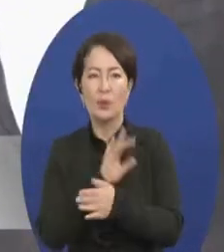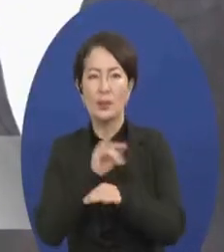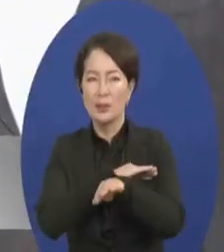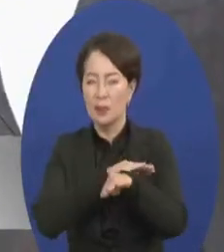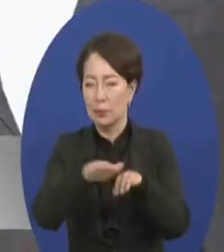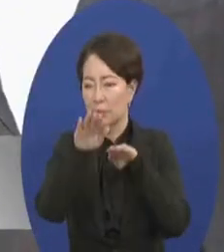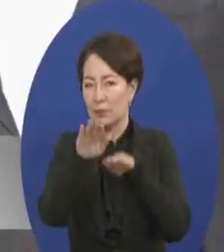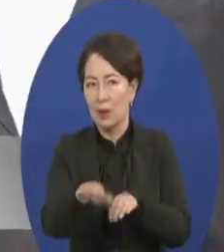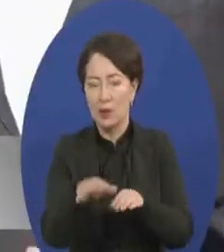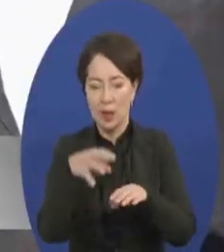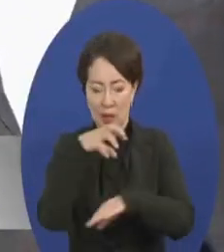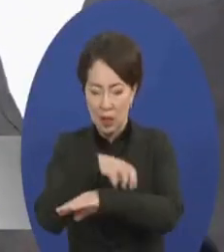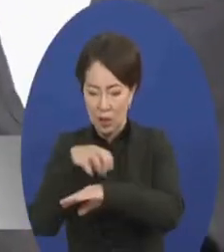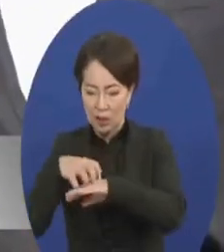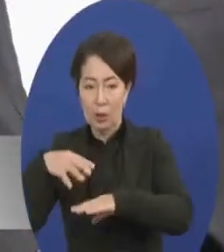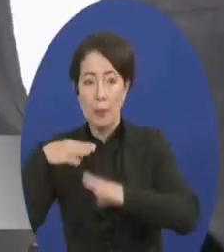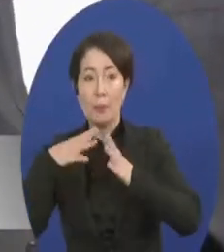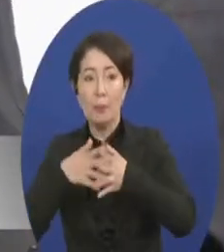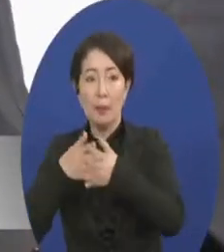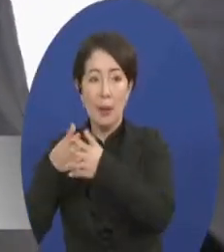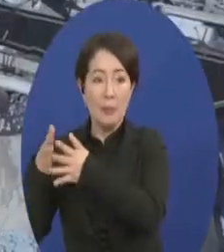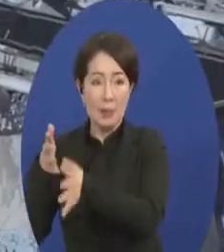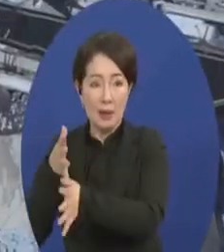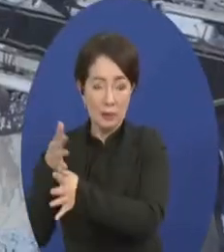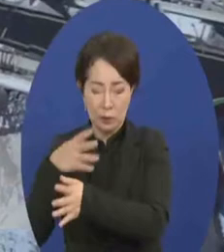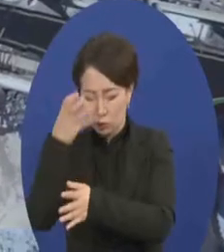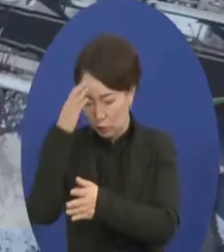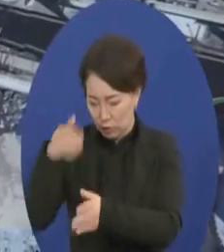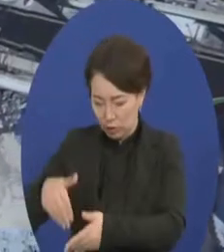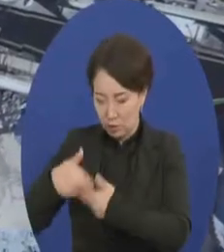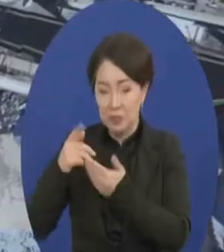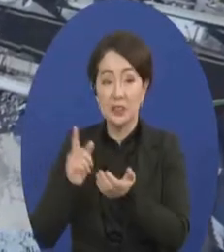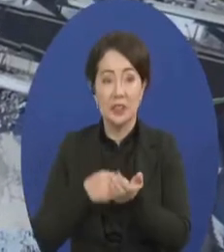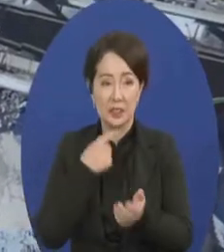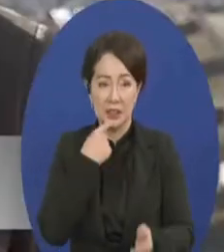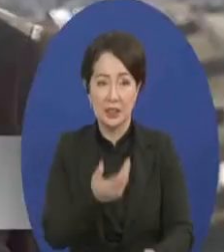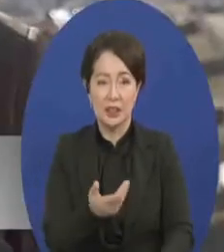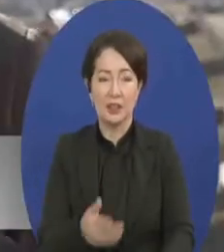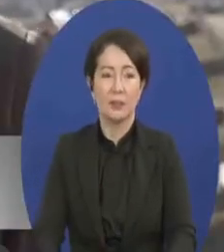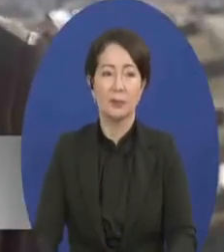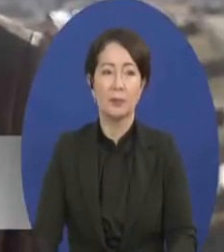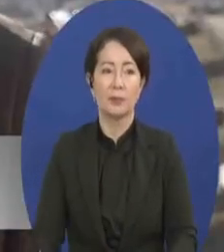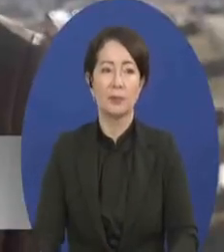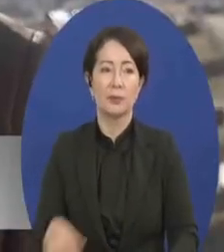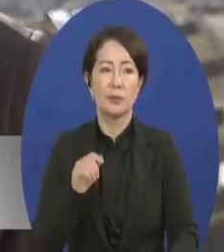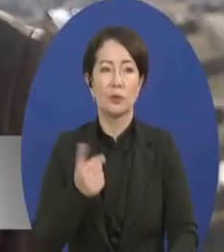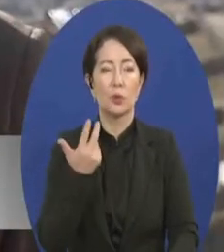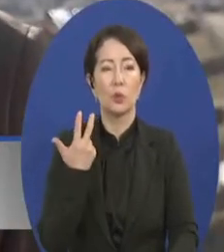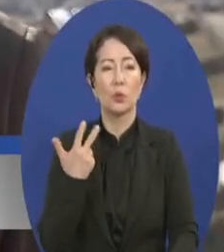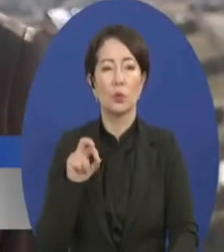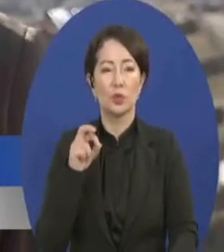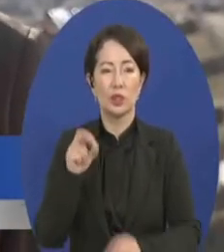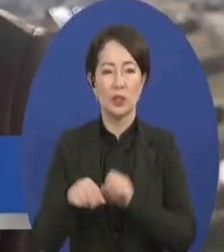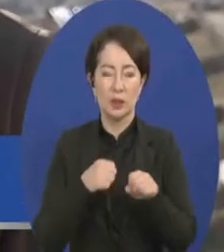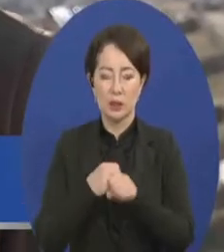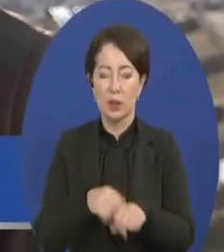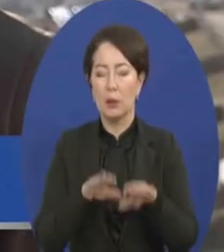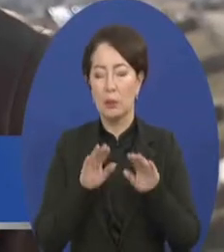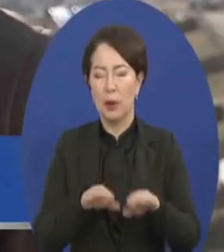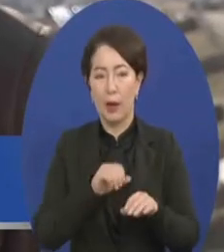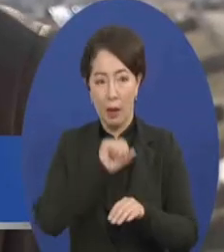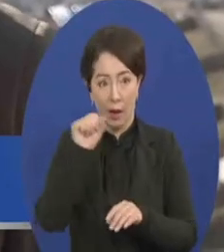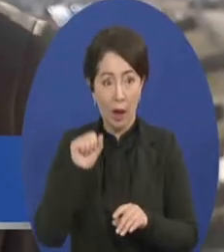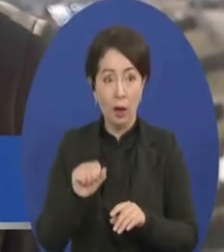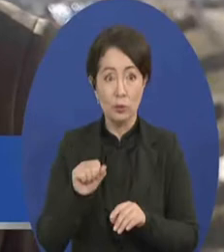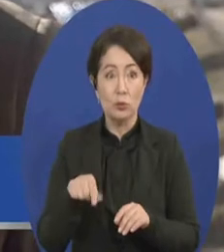гэр хорооллыг орон сууцчлуулахад төрөөс үзүүлэх дэмжлэг зайлшгүй хэрэгтэй байгааг хэлсэн юм. Энэ бол 30 жил хөрөнгөлтсөн асуудал. Энэ бол нэг